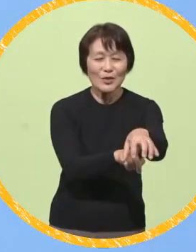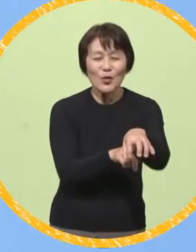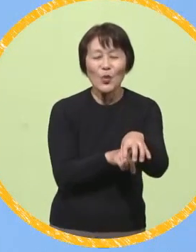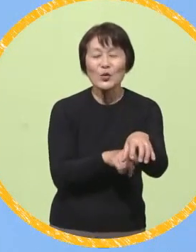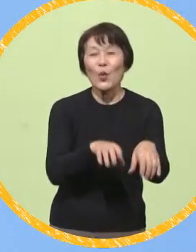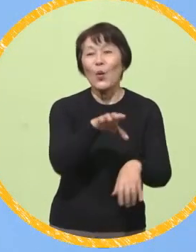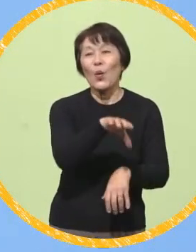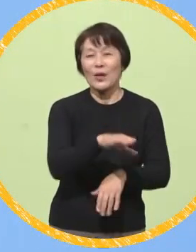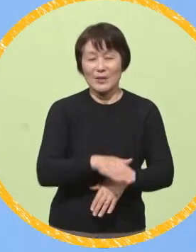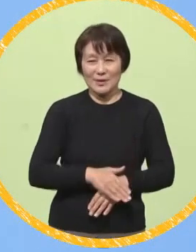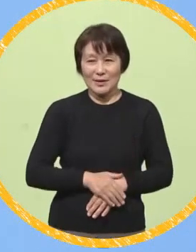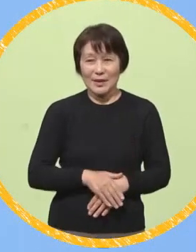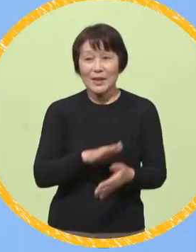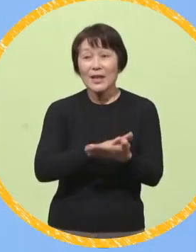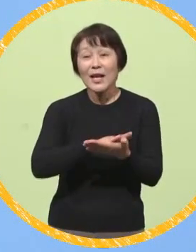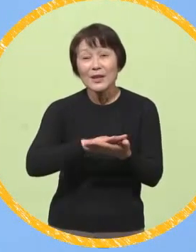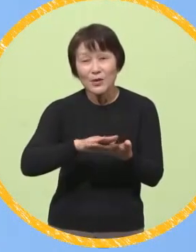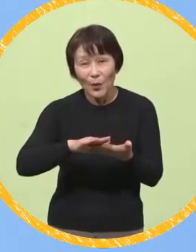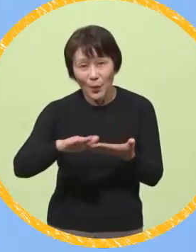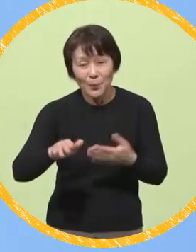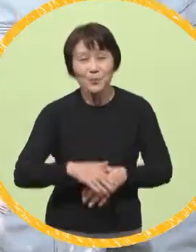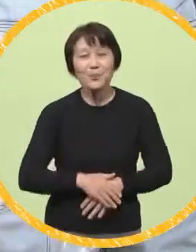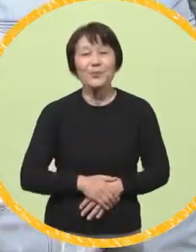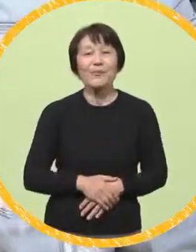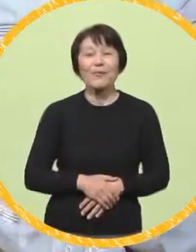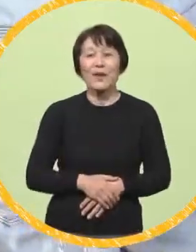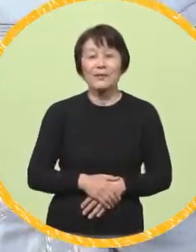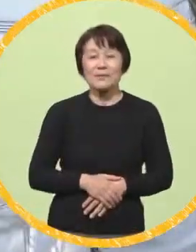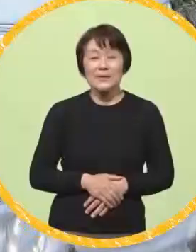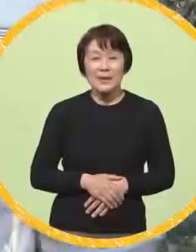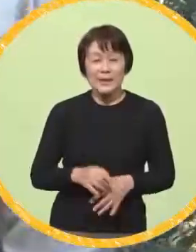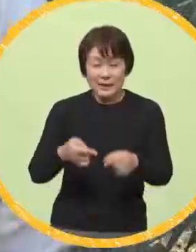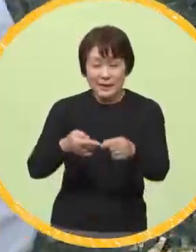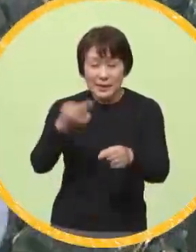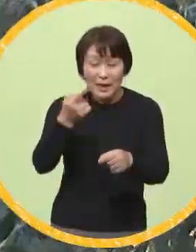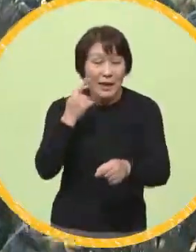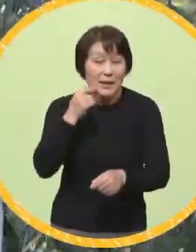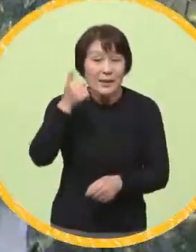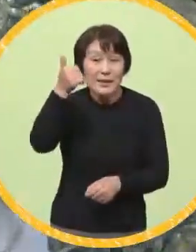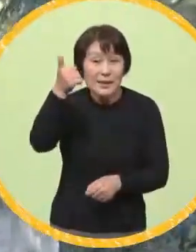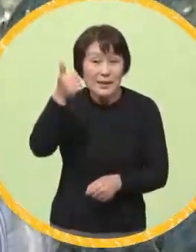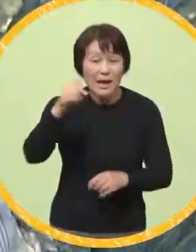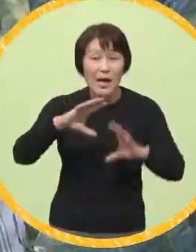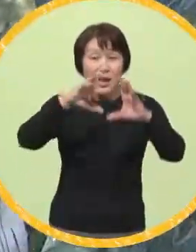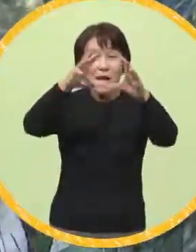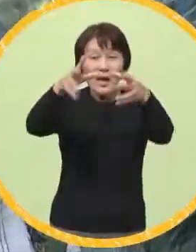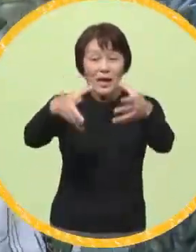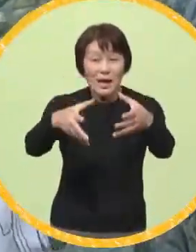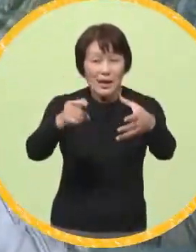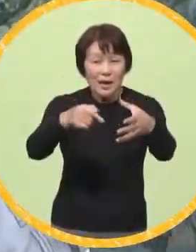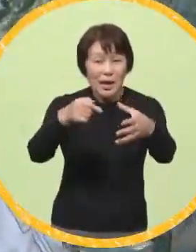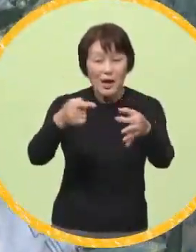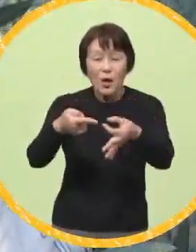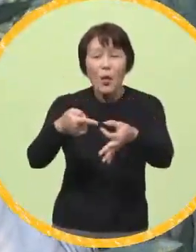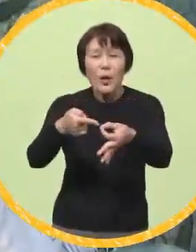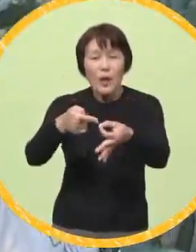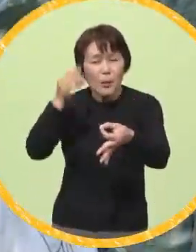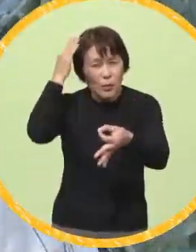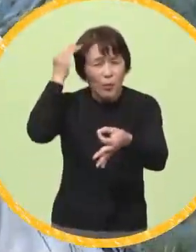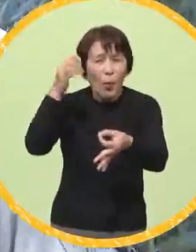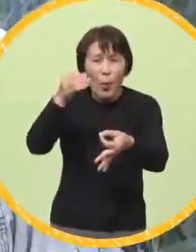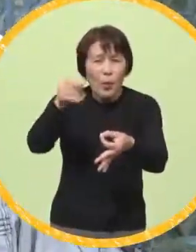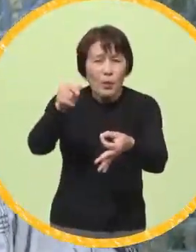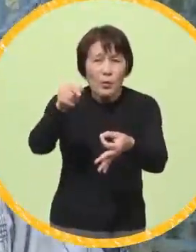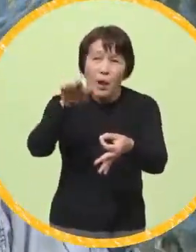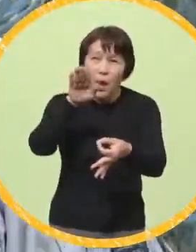。綺麗でしょ。 初めのきっかけは父が、やっぱ海外でちょっとこうオリーブオイルよく使われ